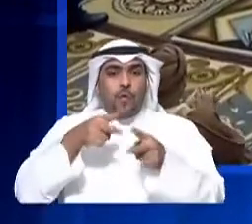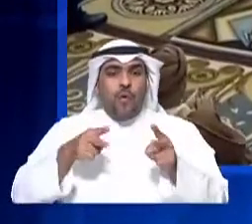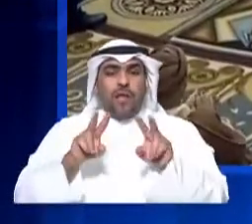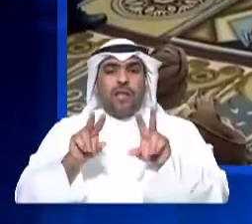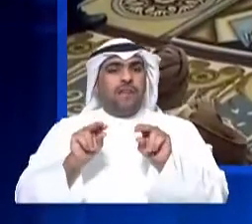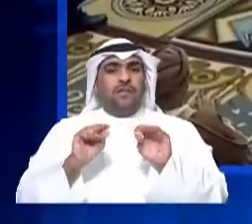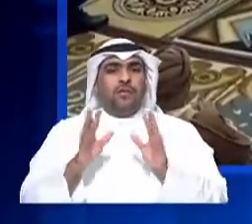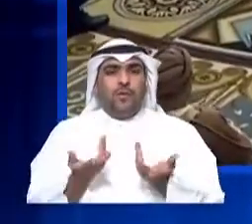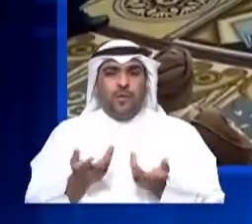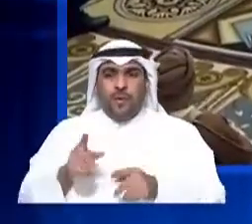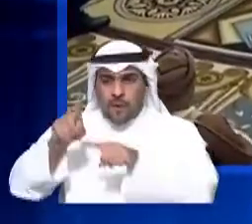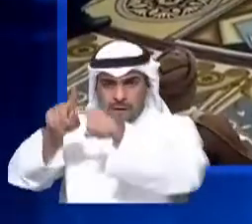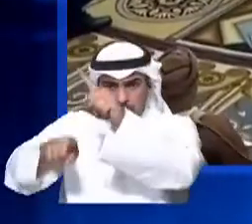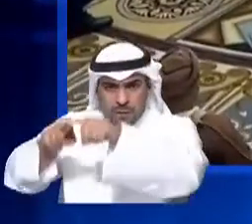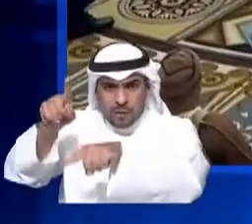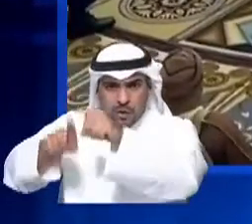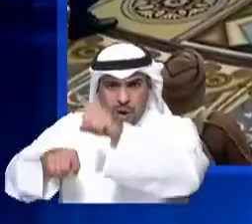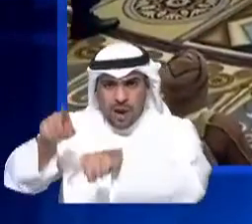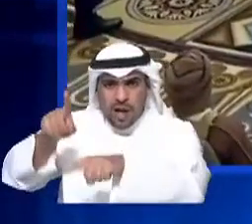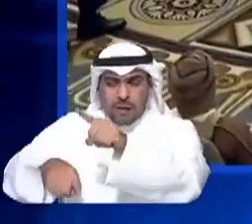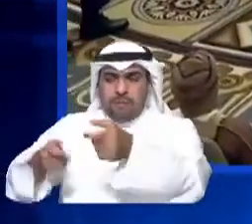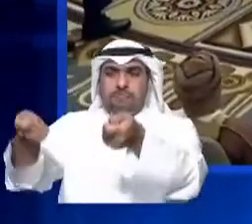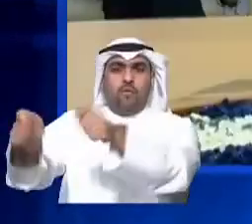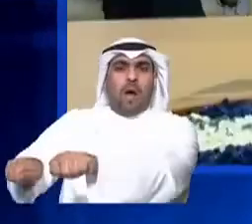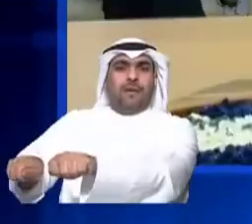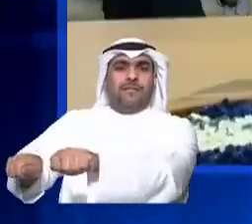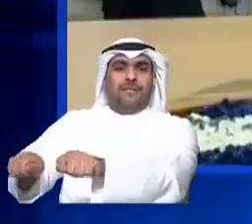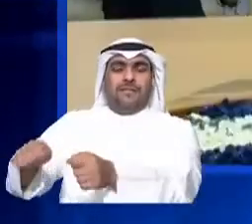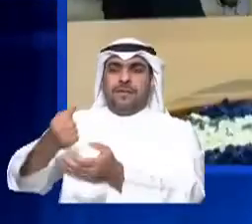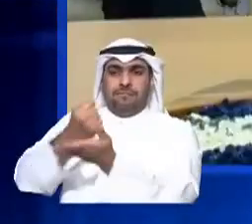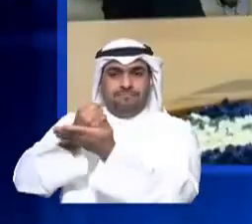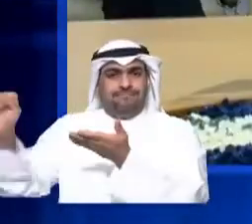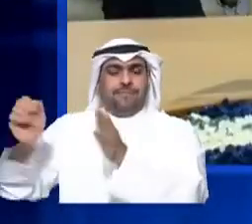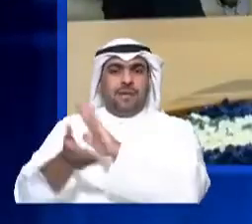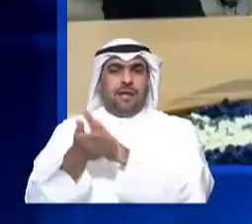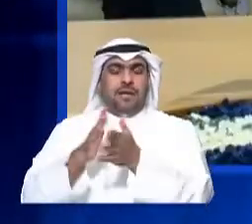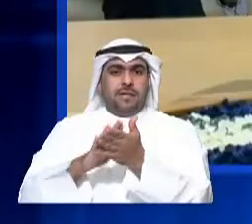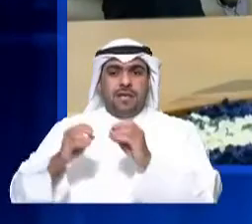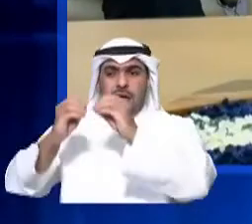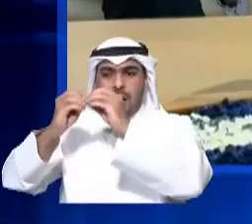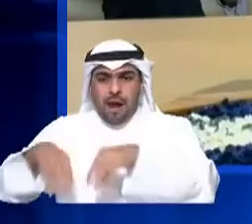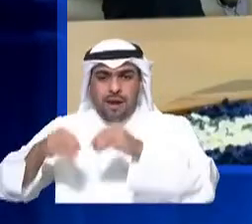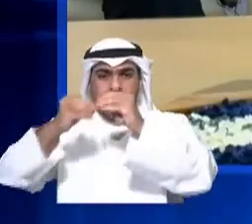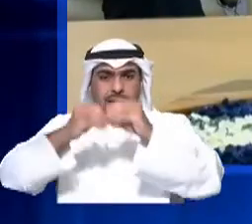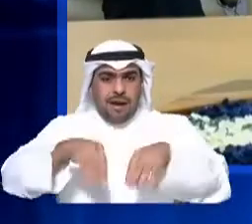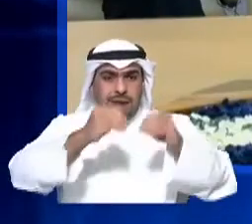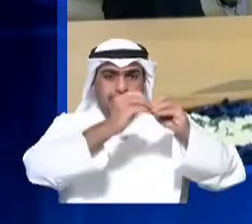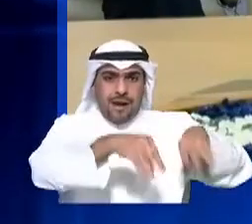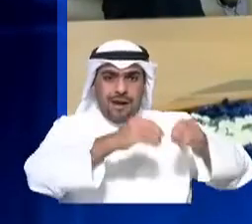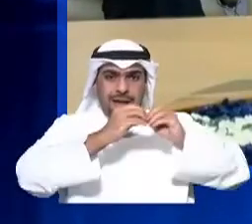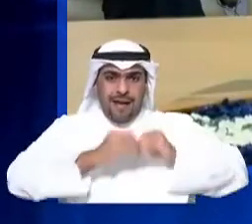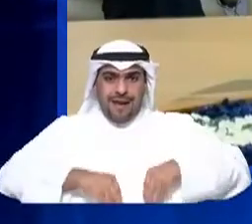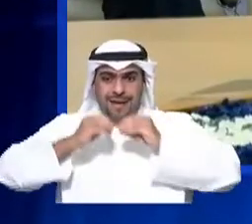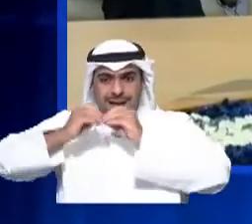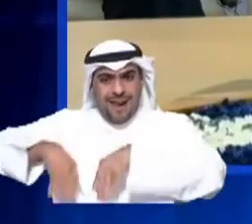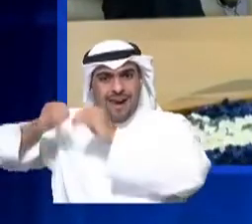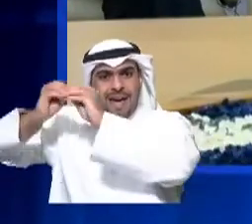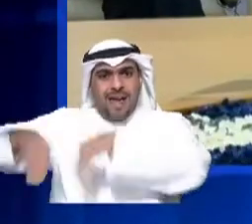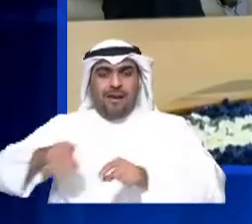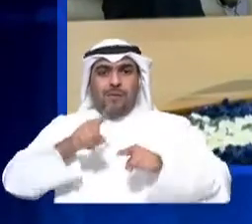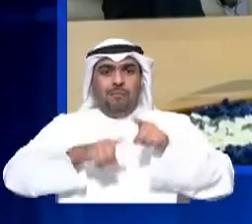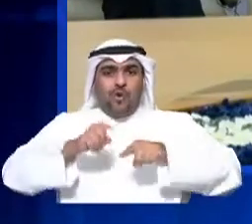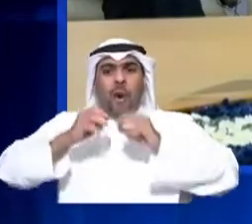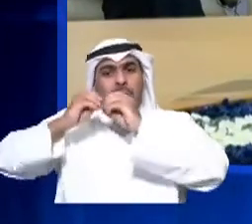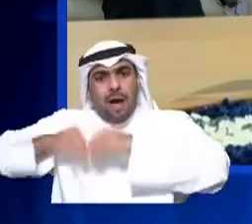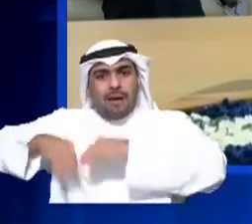هذه الحرائق، وبالتالي نقدم يعني رؤيه واضحه ونقدم رؤيه عمليه من اجل استقرار. وبالتالي البيان يعني